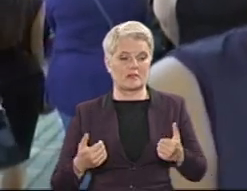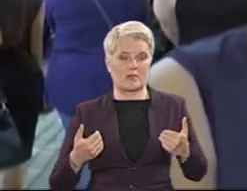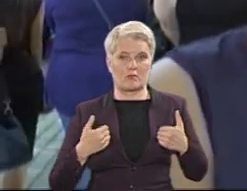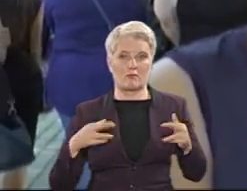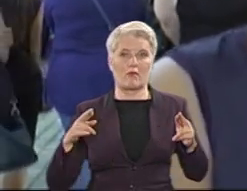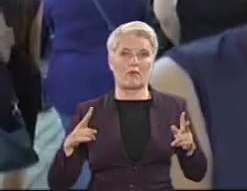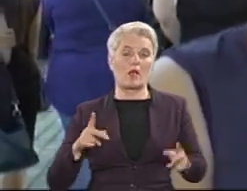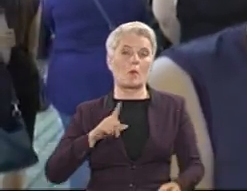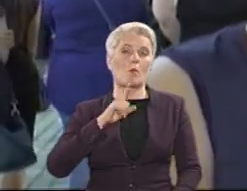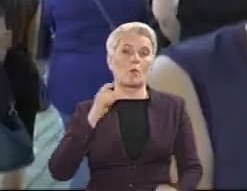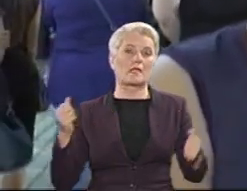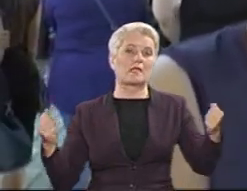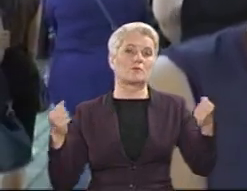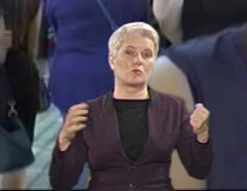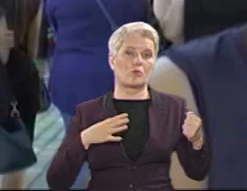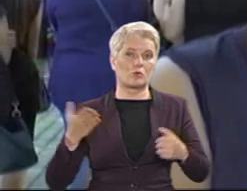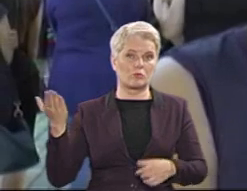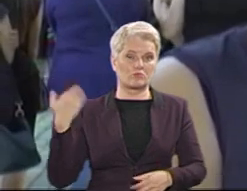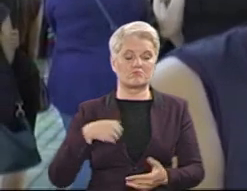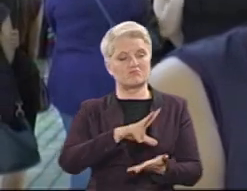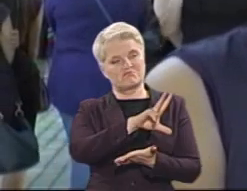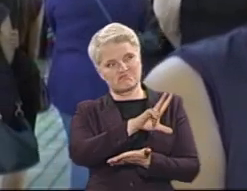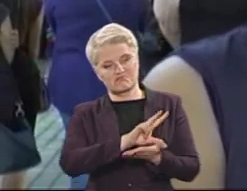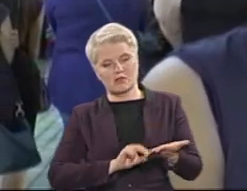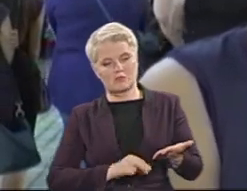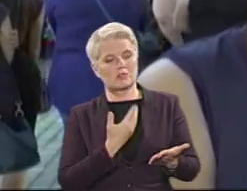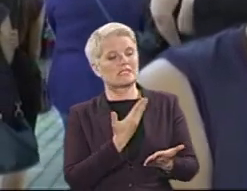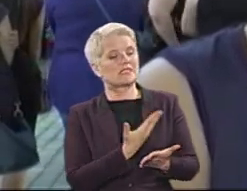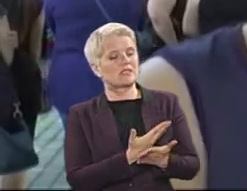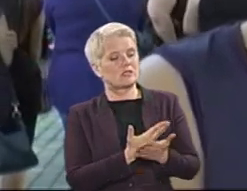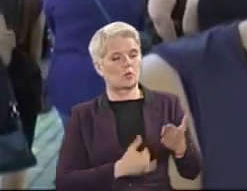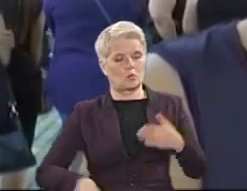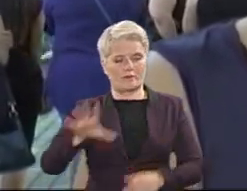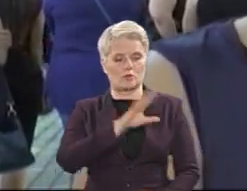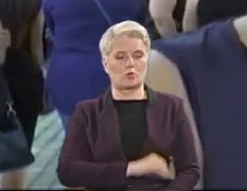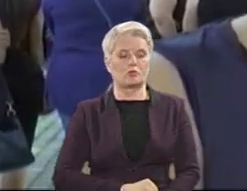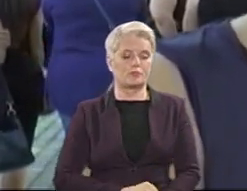були на той час і брали приклад. Він був зірцем у всьому.